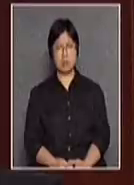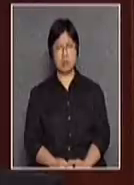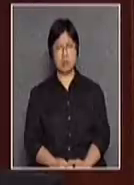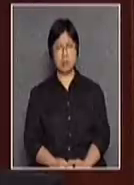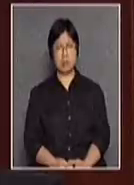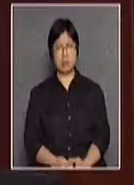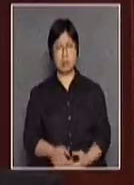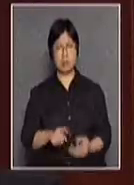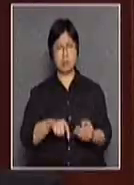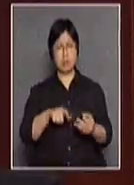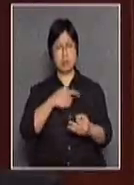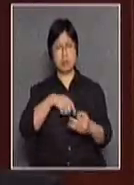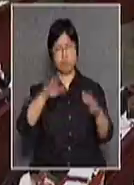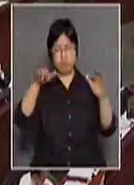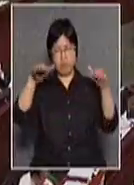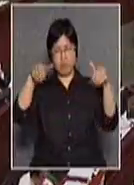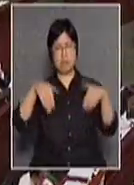要叫議員回來，